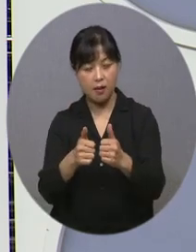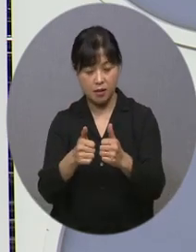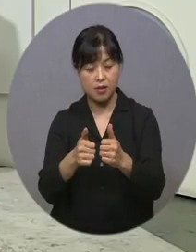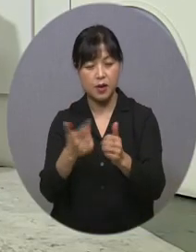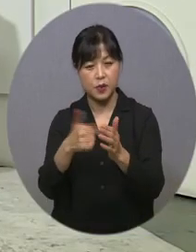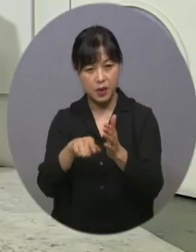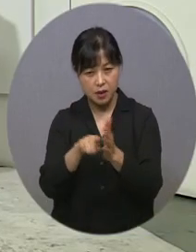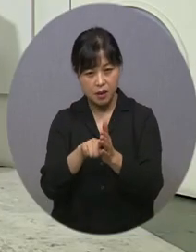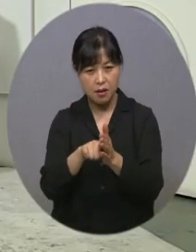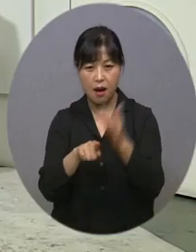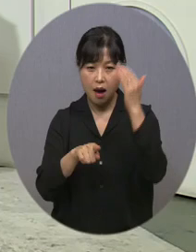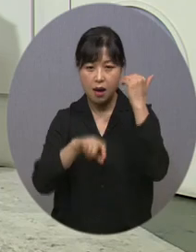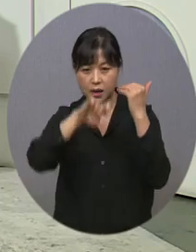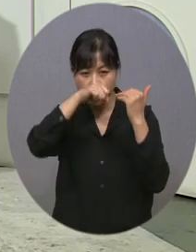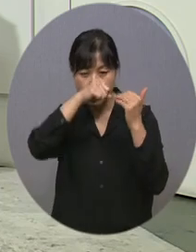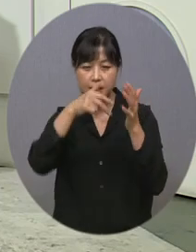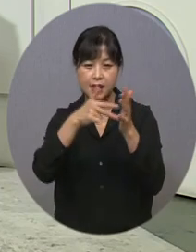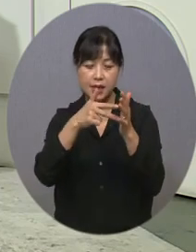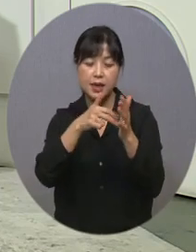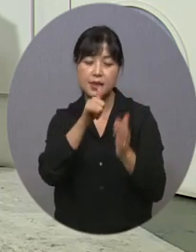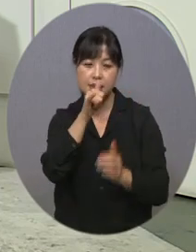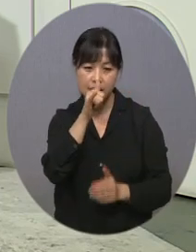아프리카 재단이 존재한다고 저는 생각을 하고